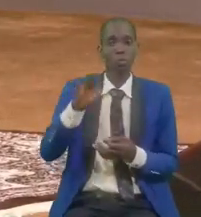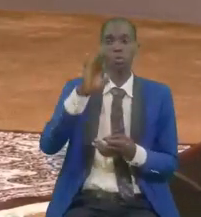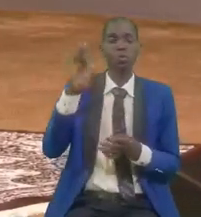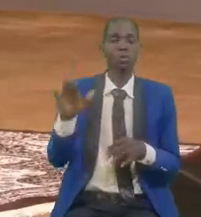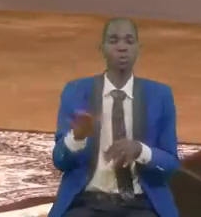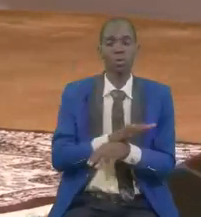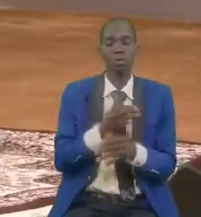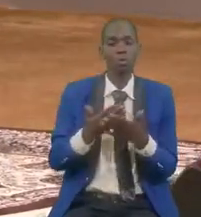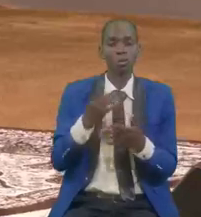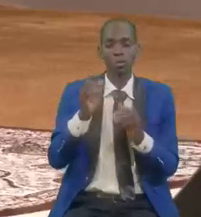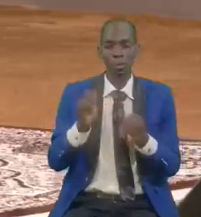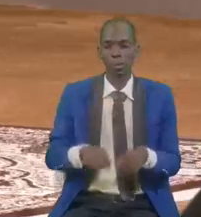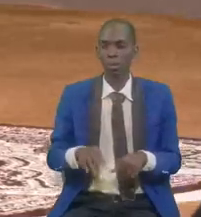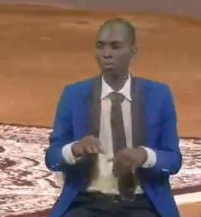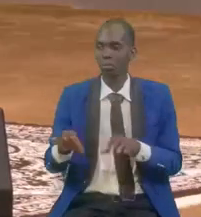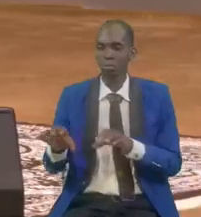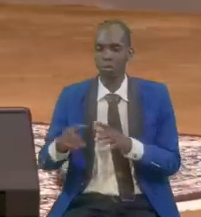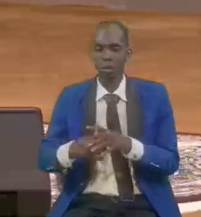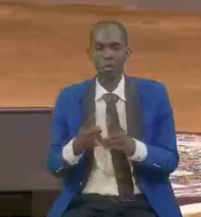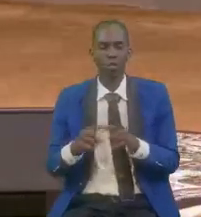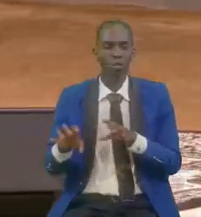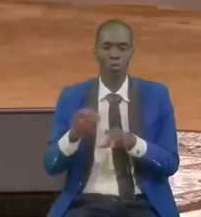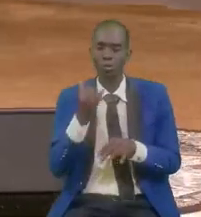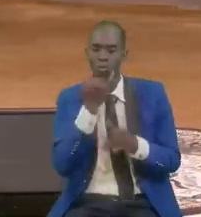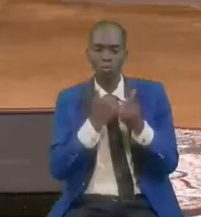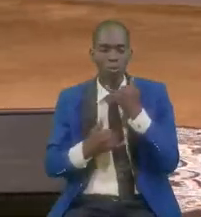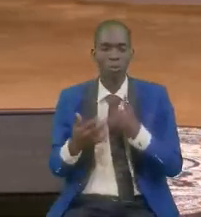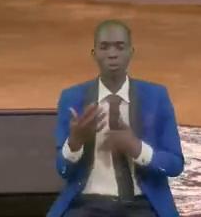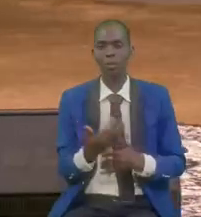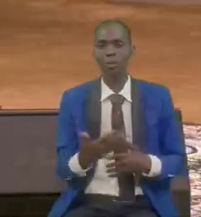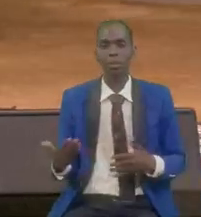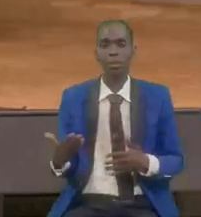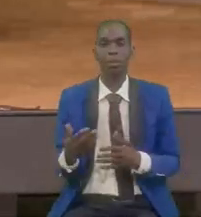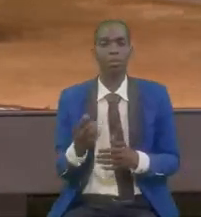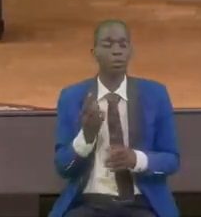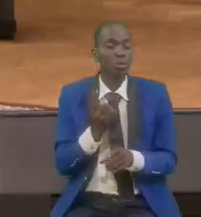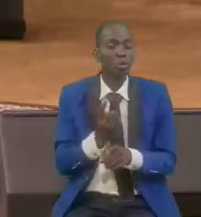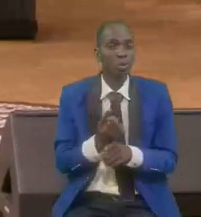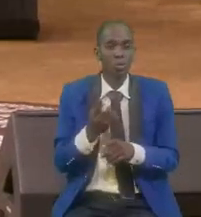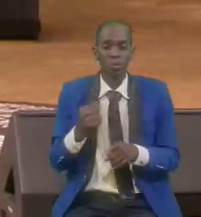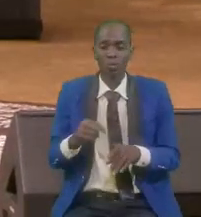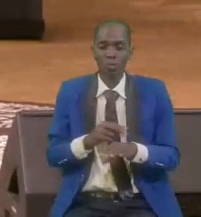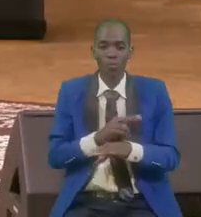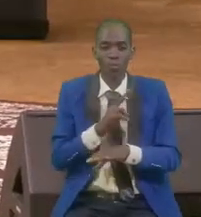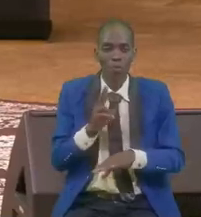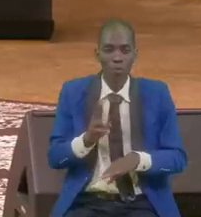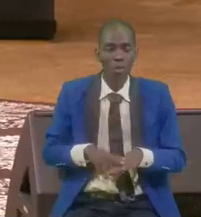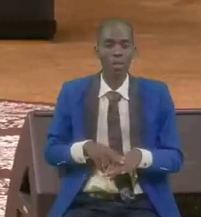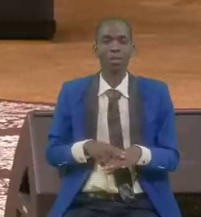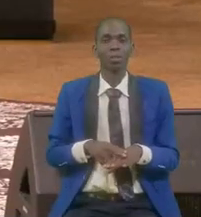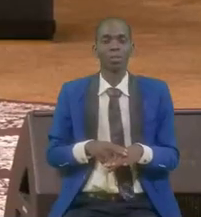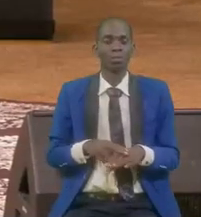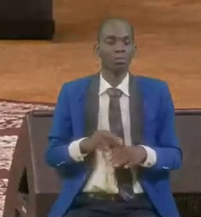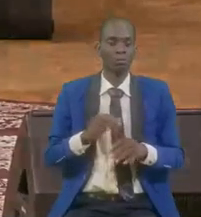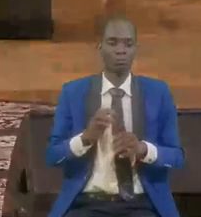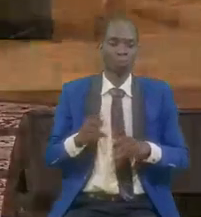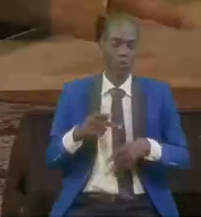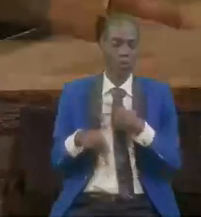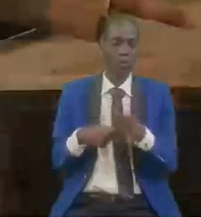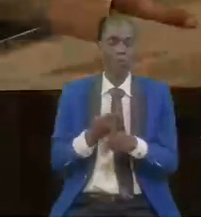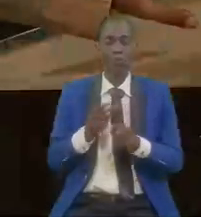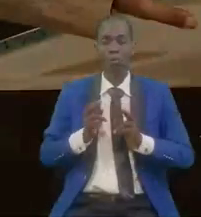donne au mal. On n'a pas besoin de renoncement à soi pour être quelqu'un qui se donne au mal. Seulement, l'homme naturel